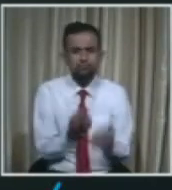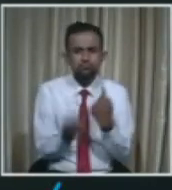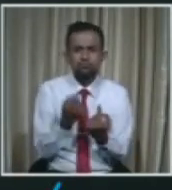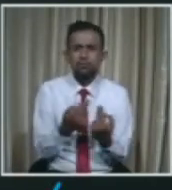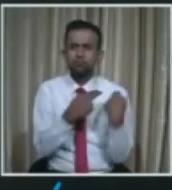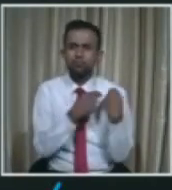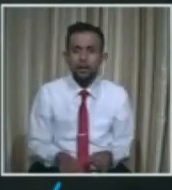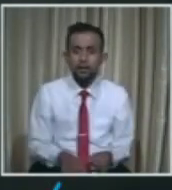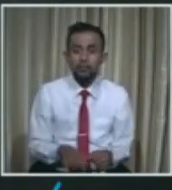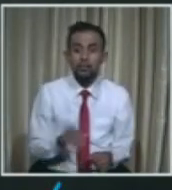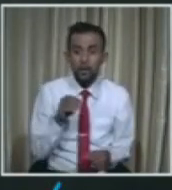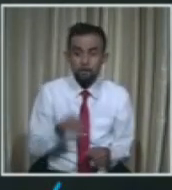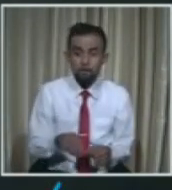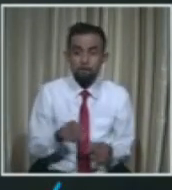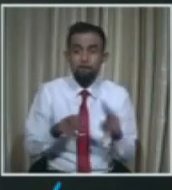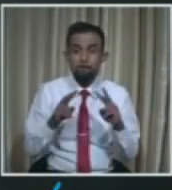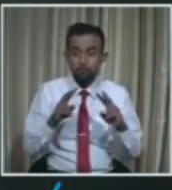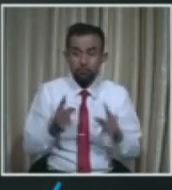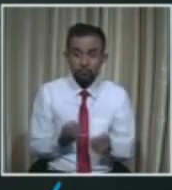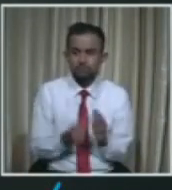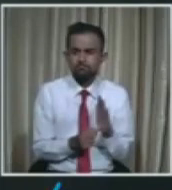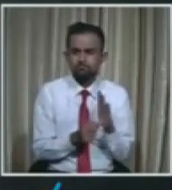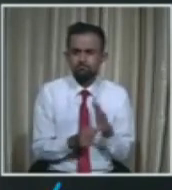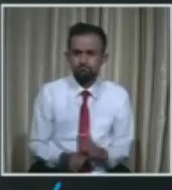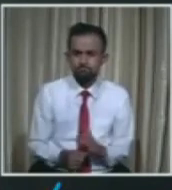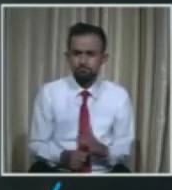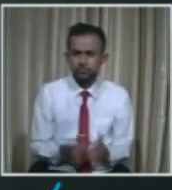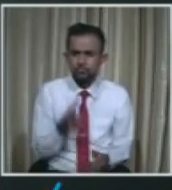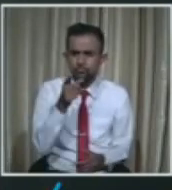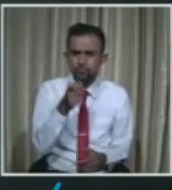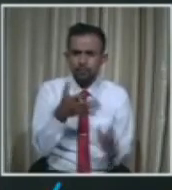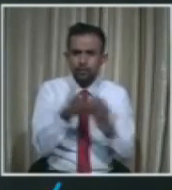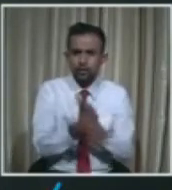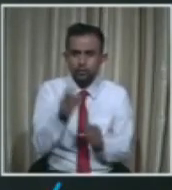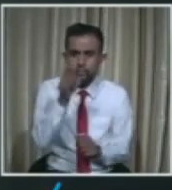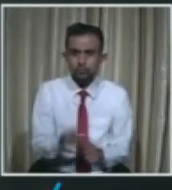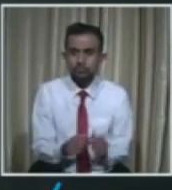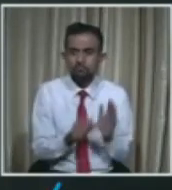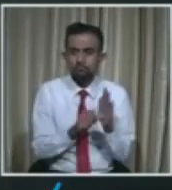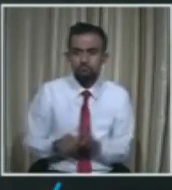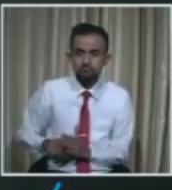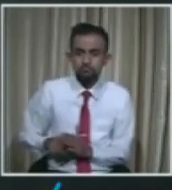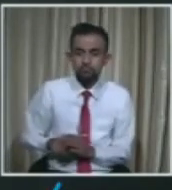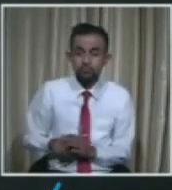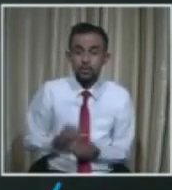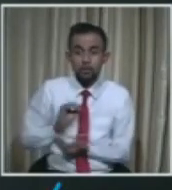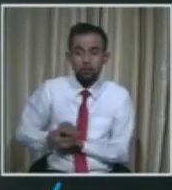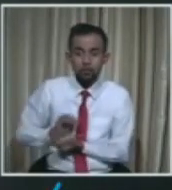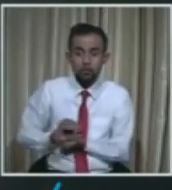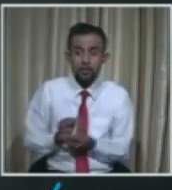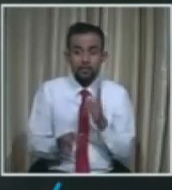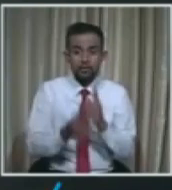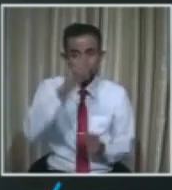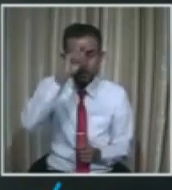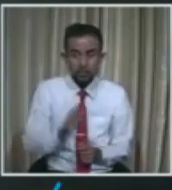බාර දෙනවයි කියලා කියන්නේ මේ පරීක්ෂණ යට ගහන්න ඒ වෙඩි තියපු වැරදි කරුවන්ව යට ගහන්න බේර ගන්න